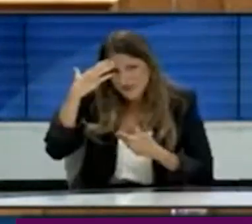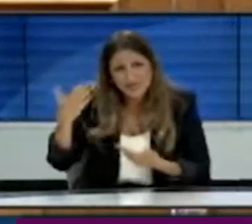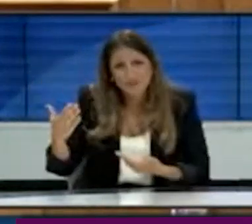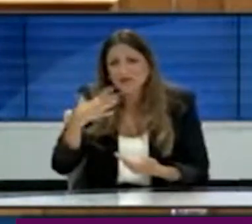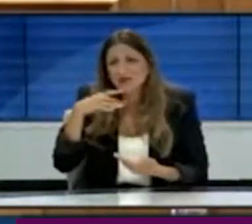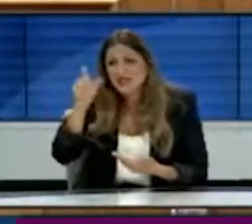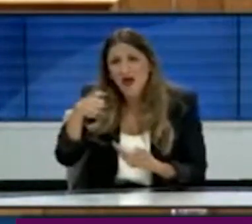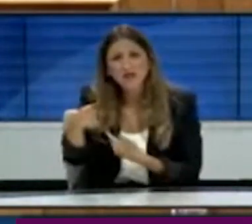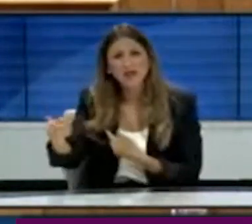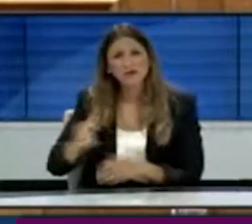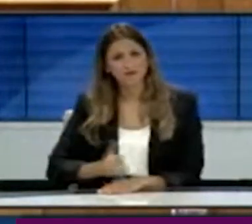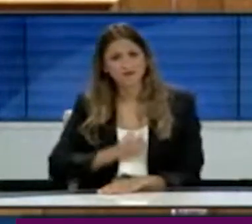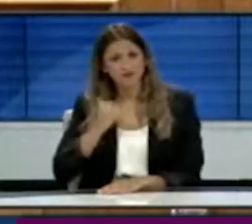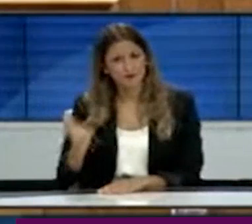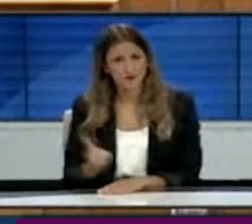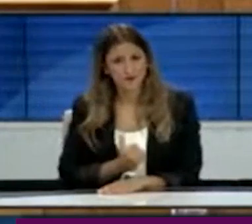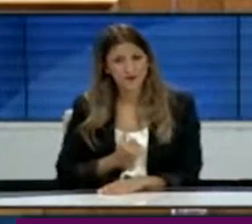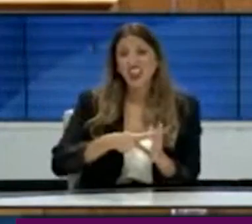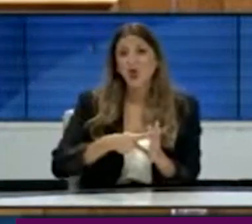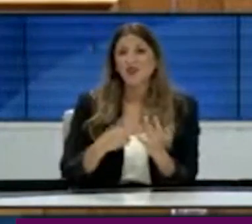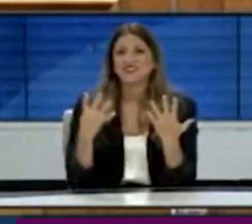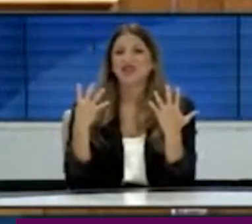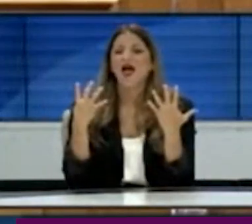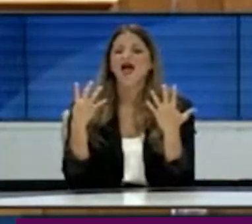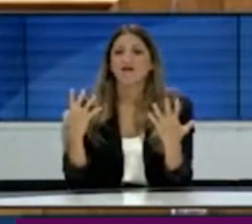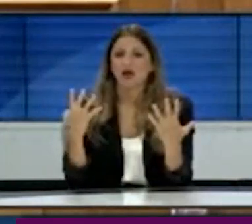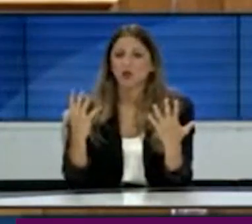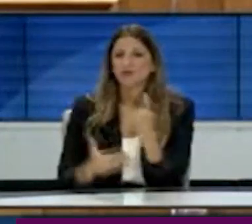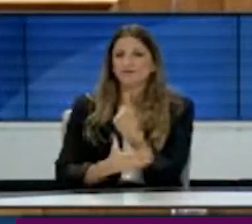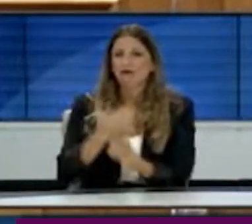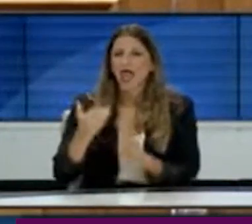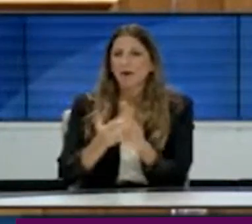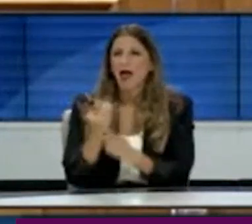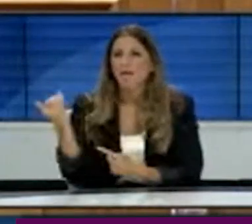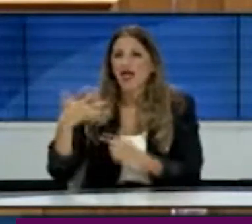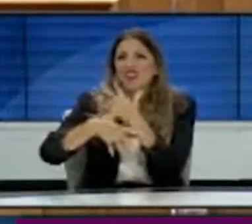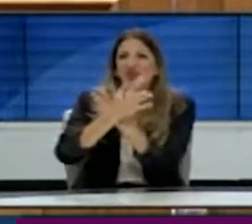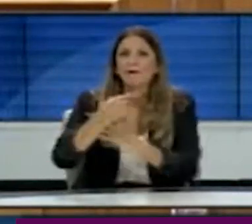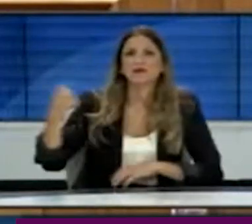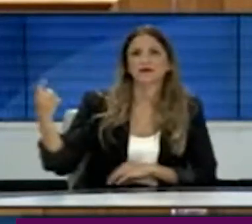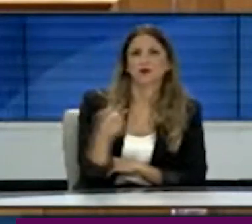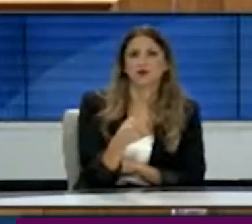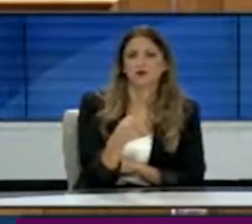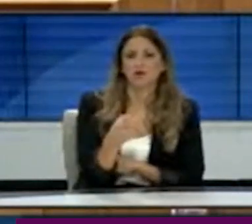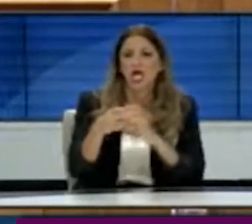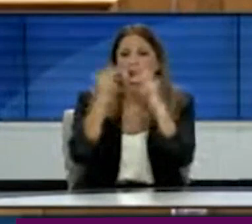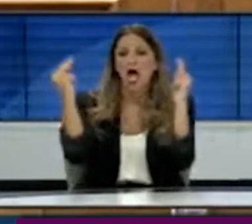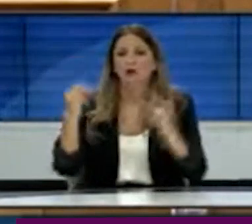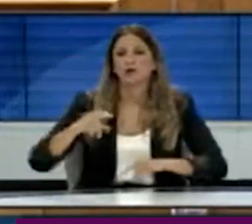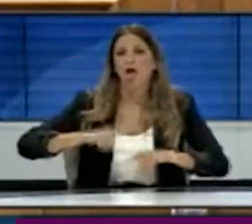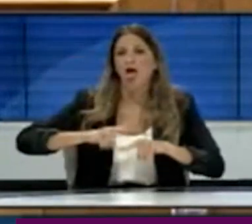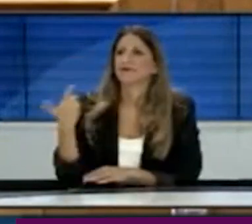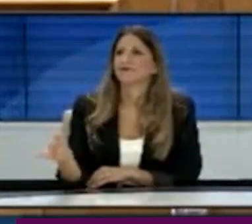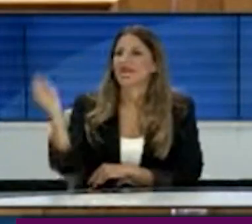τιμητές? Εσείς δεν είστε που παραδώσατε το 2009 με έλλειμμα 15% και οδηγήσατε την πατρίδα στο ικρίωμα